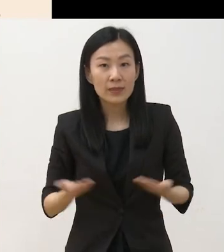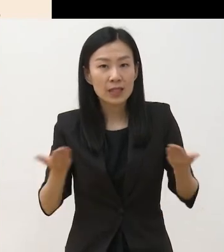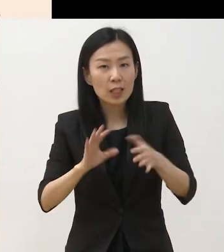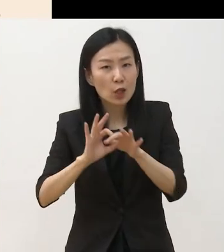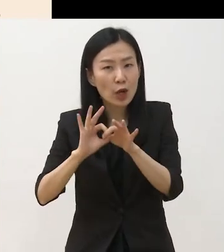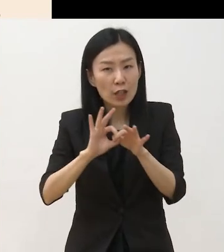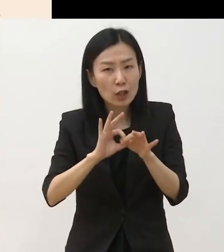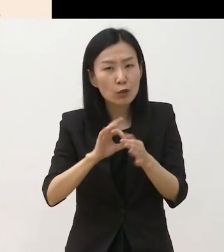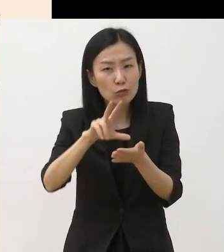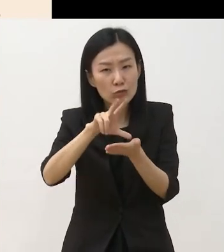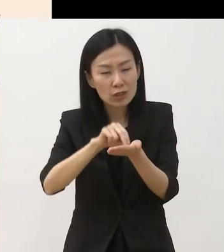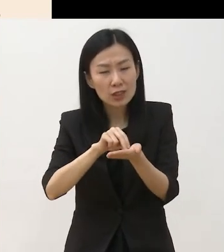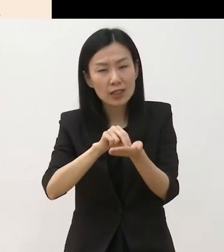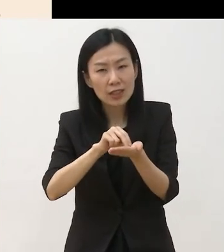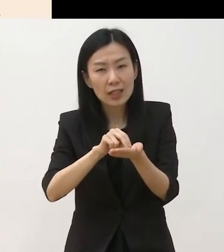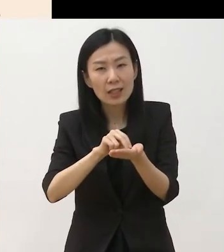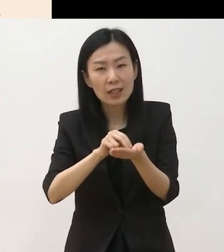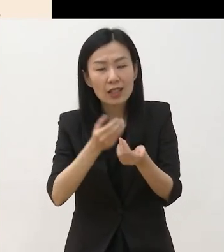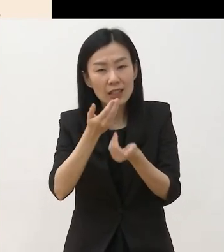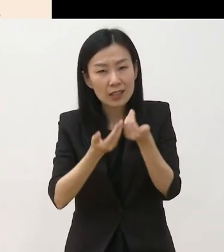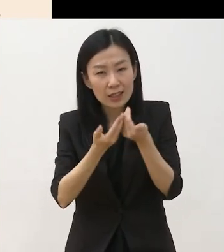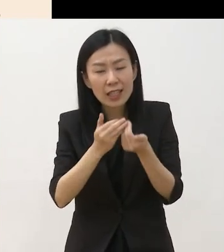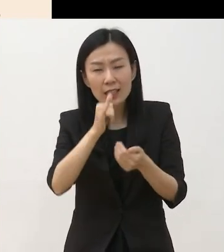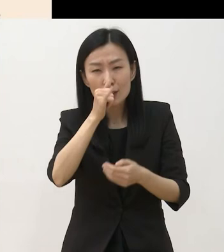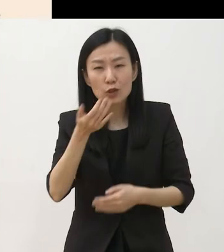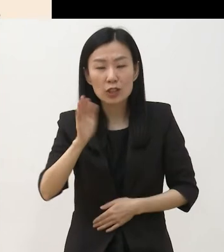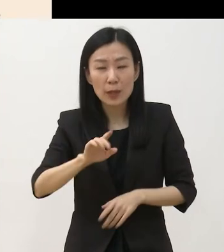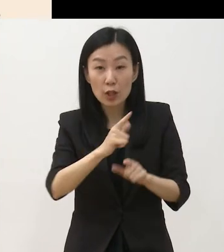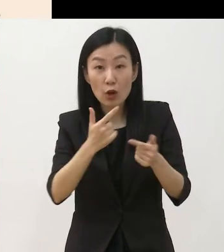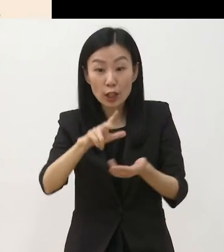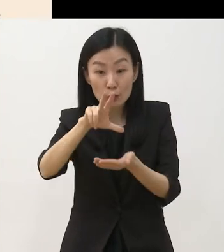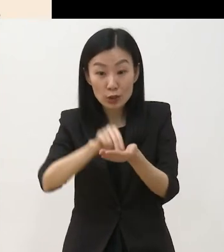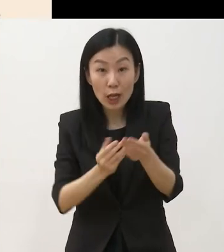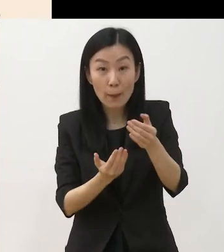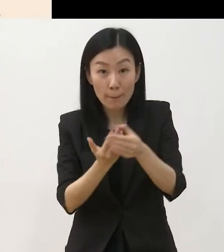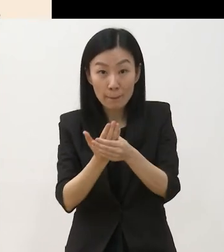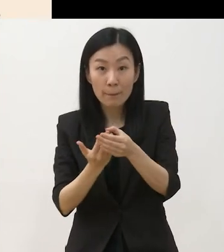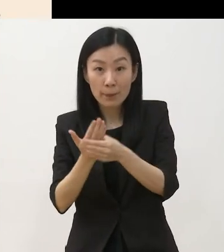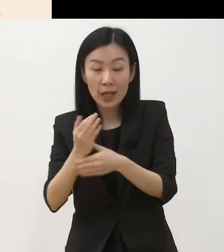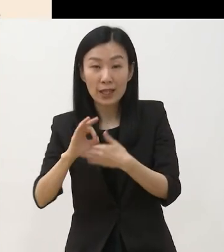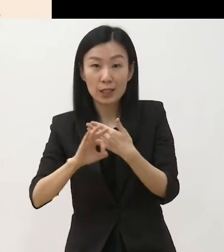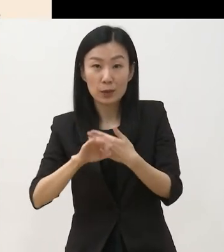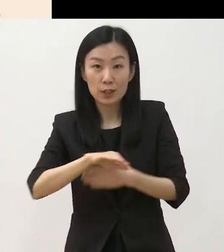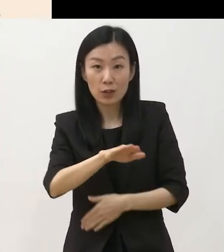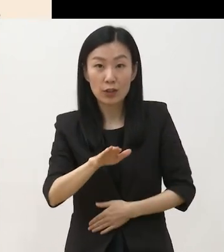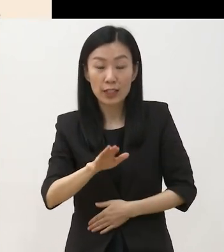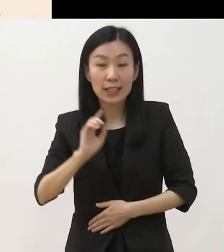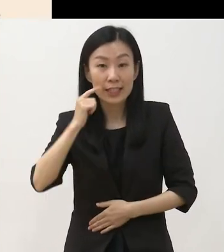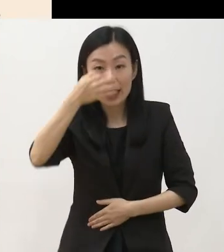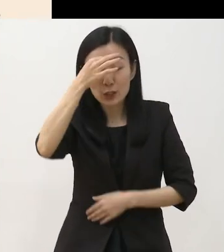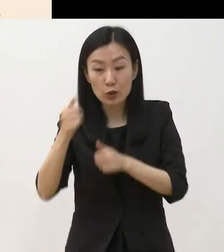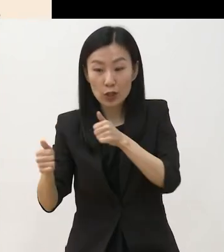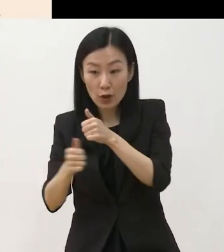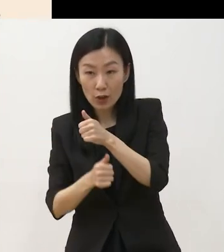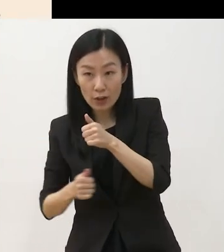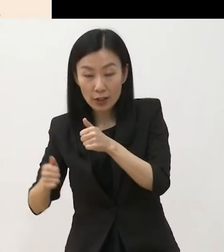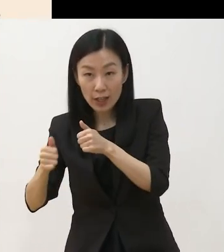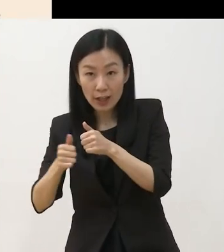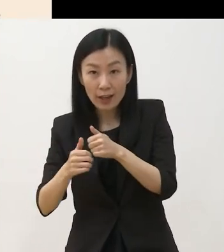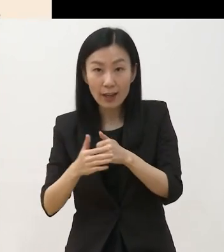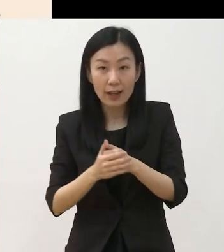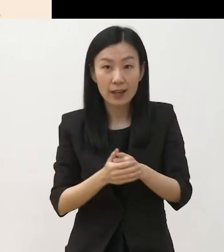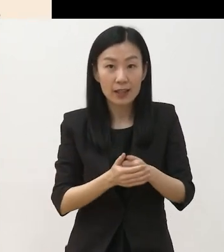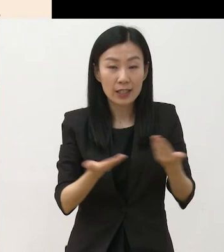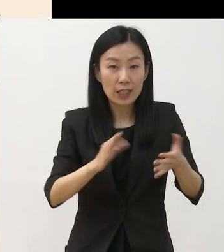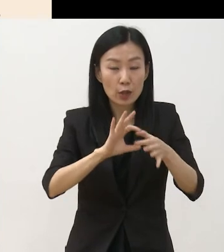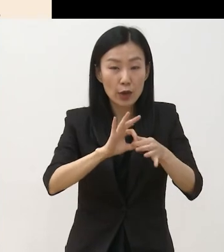문제점들도 같이 함께 내포하고 있는데요. 만약에 여러 가지 문제점이 발생할 시에는 저희 예술위원회가 노무 컨설팅이나 다양한